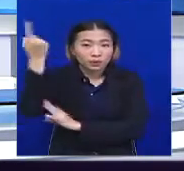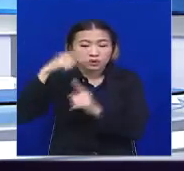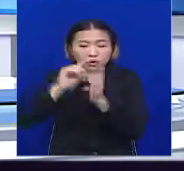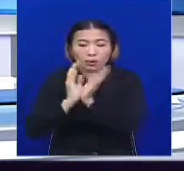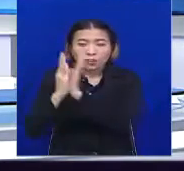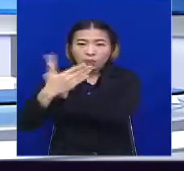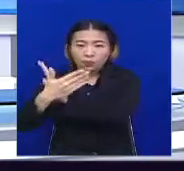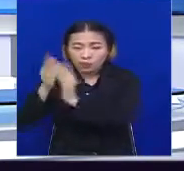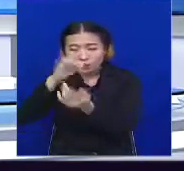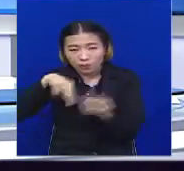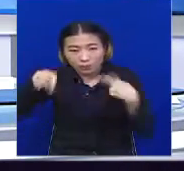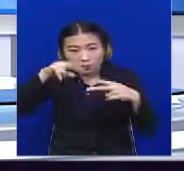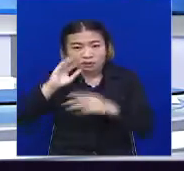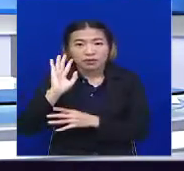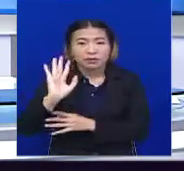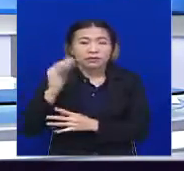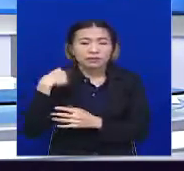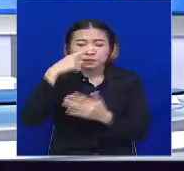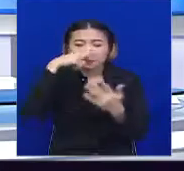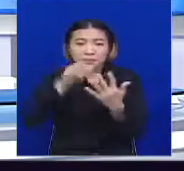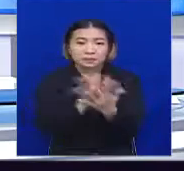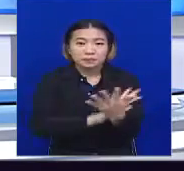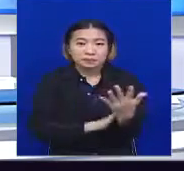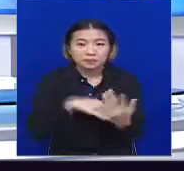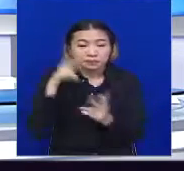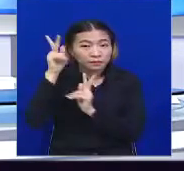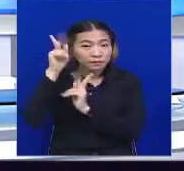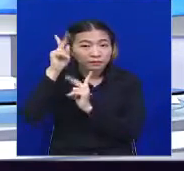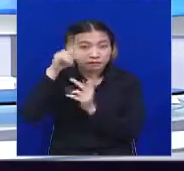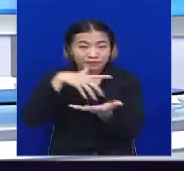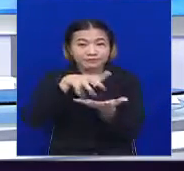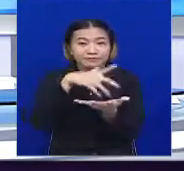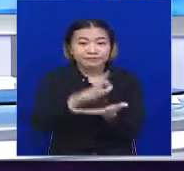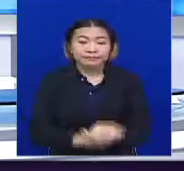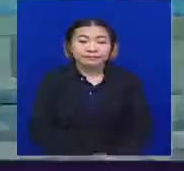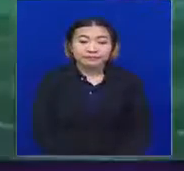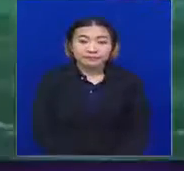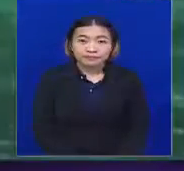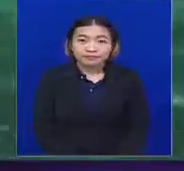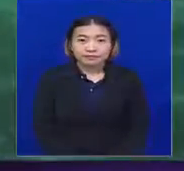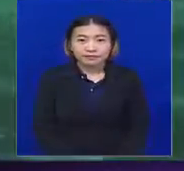มพอดีต่อภาพลักษณ์ของการท่องเที่ยวในประเทศไทยติดตามทั้งหมดจากรายงานครับ